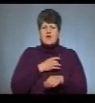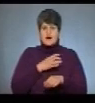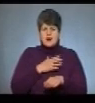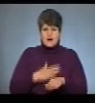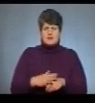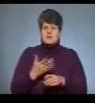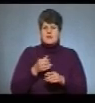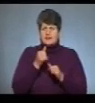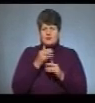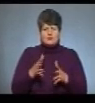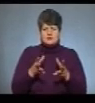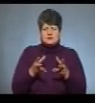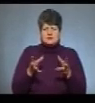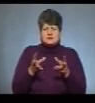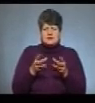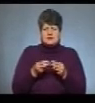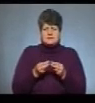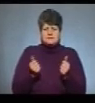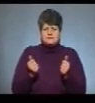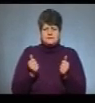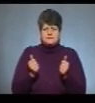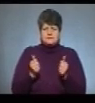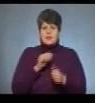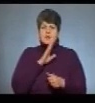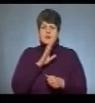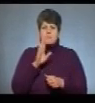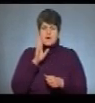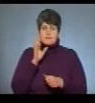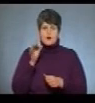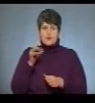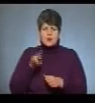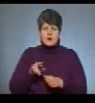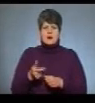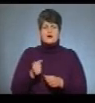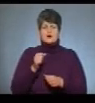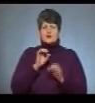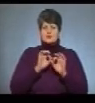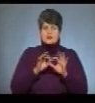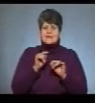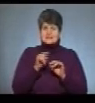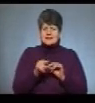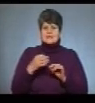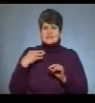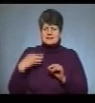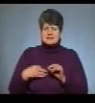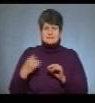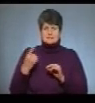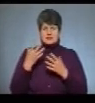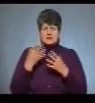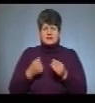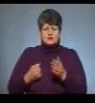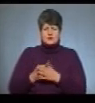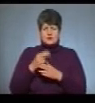багато років. Мама загиблого Володимира Труха Ольга розповідає, її син з перших і до останніх днів був на